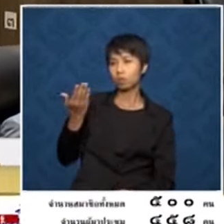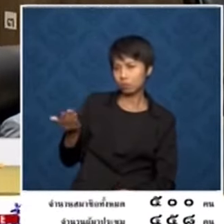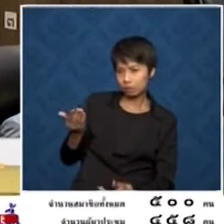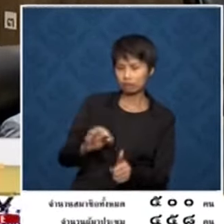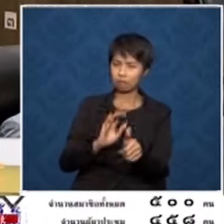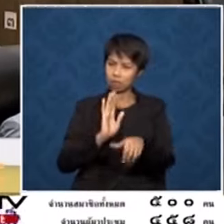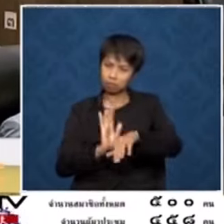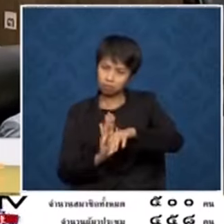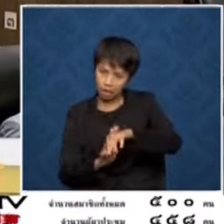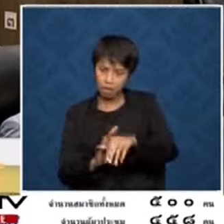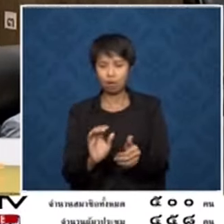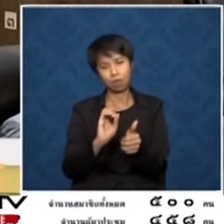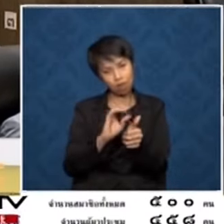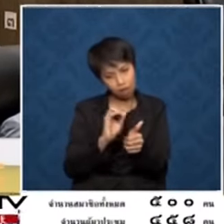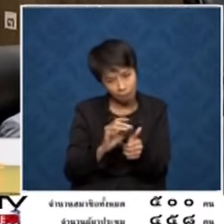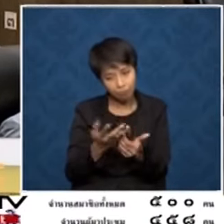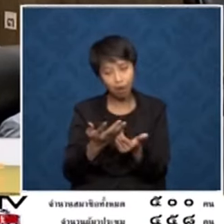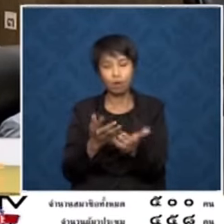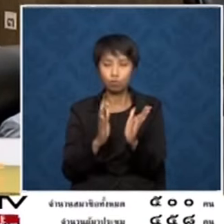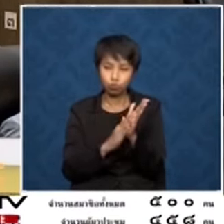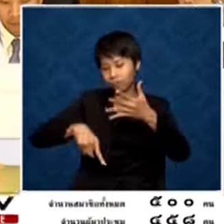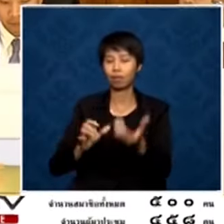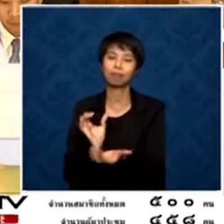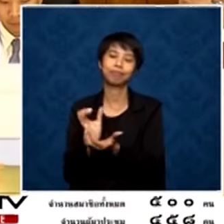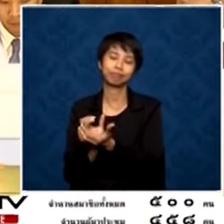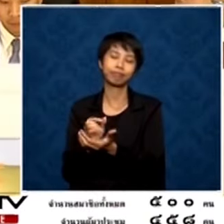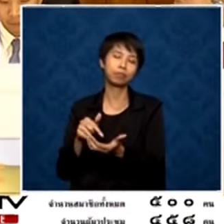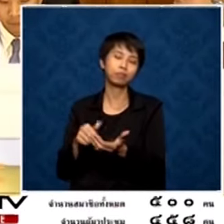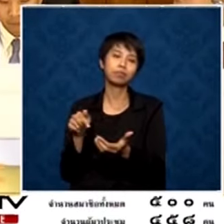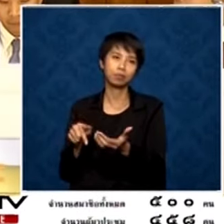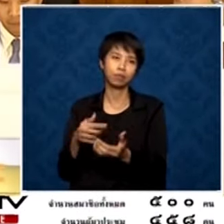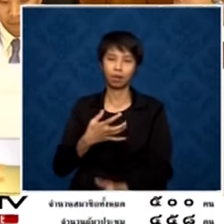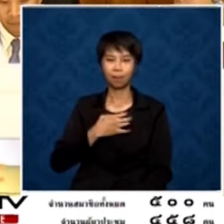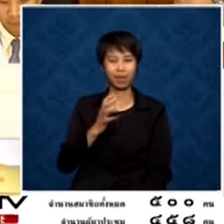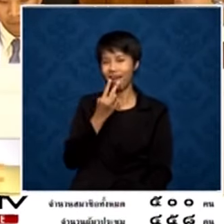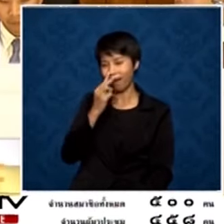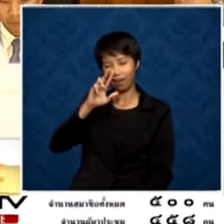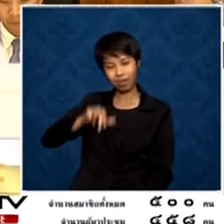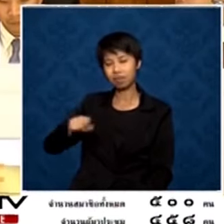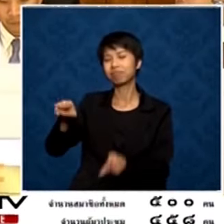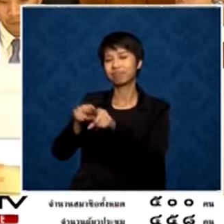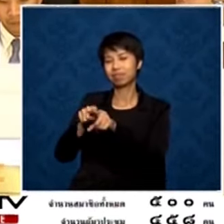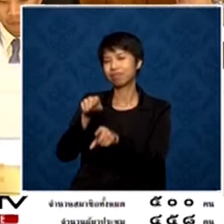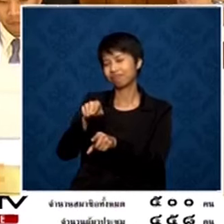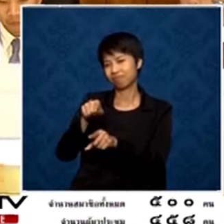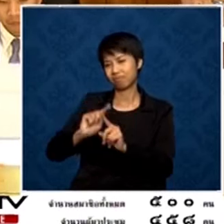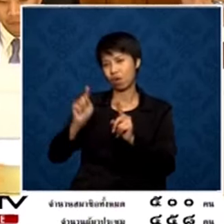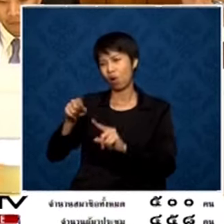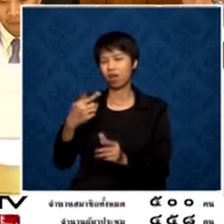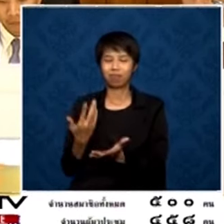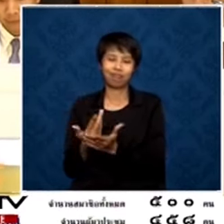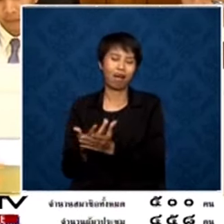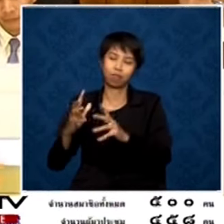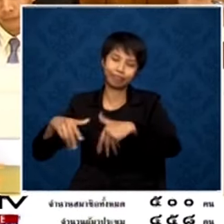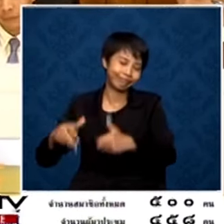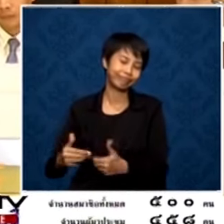ปรากฏว่าอภิปรายกันไปกันมาสุดท้ายเกิดอะไรขึ้นน้องไบทสุดท้ายสุดท้ายคือช่วงค่ำอ่ะค่ะทางสส